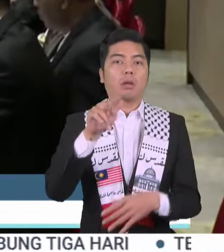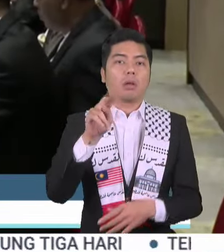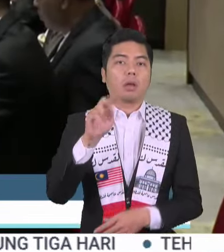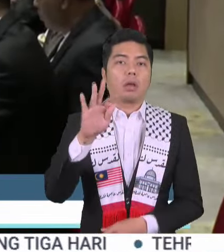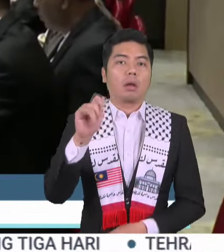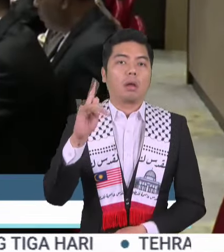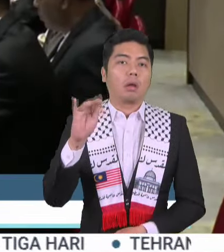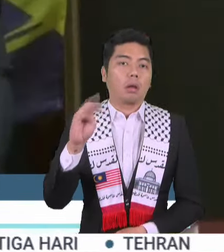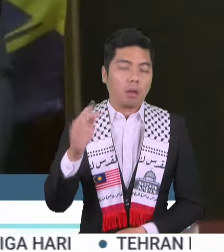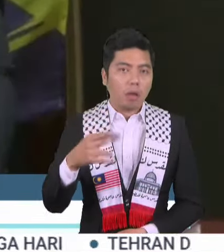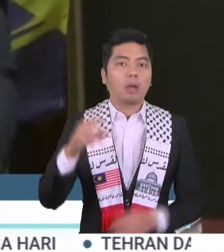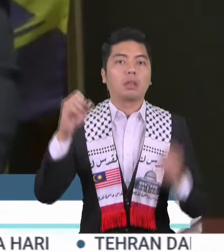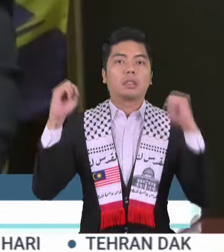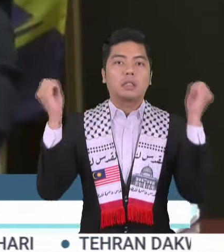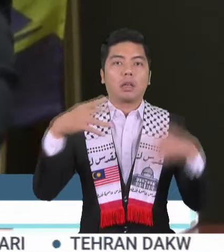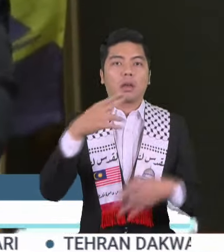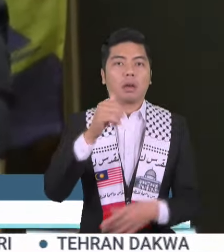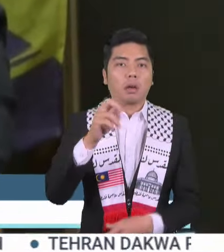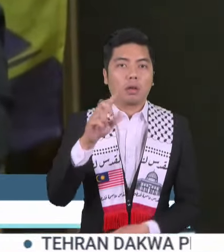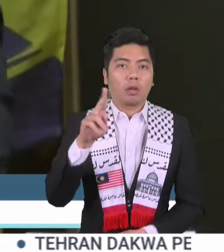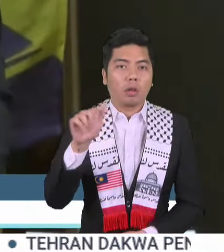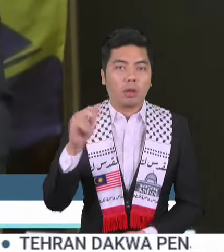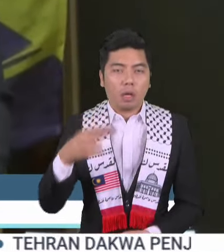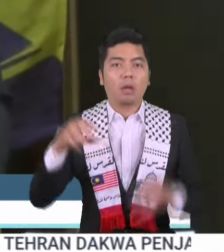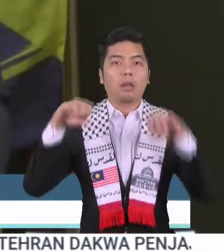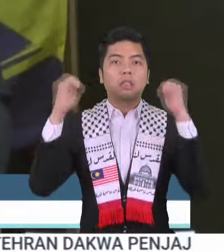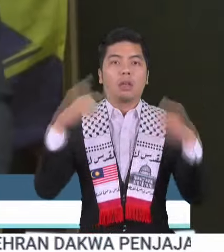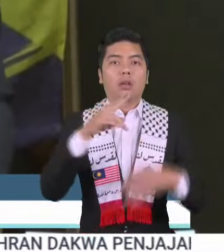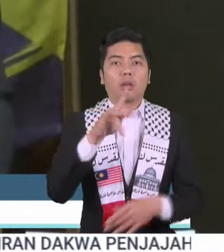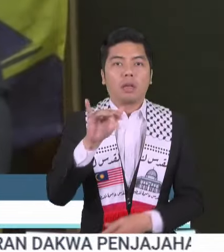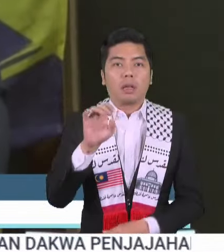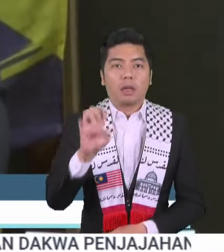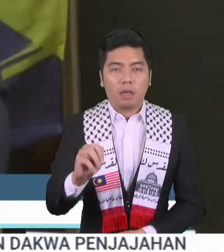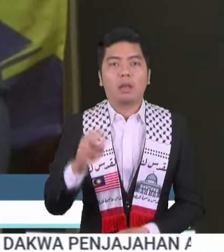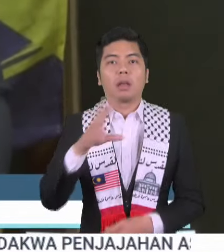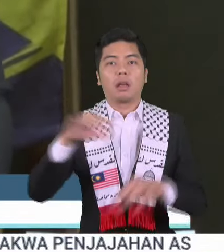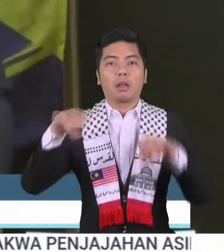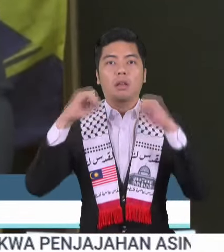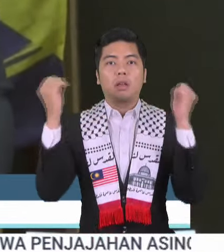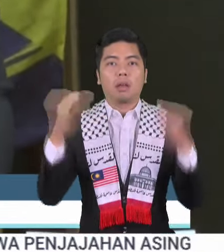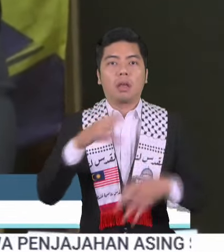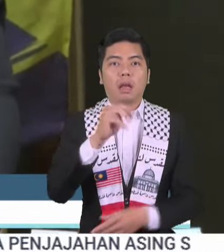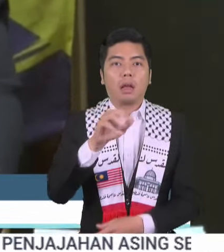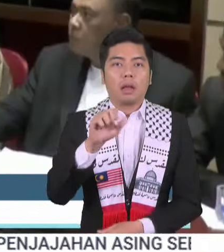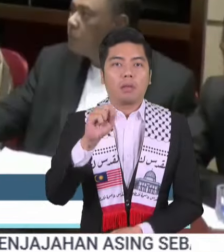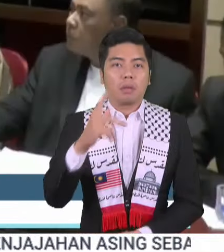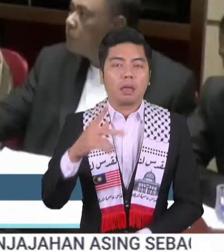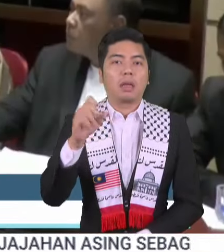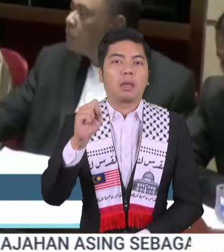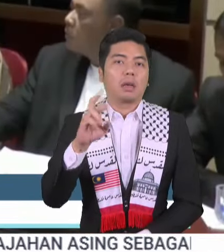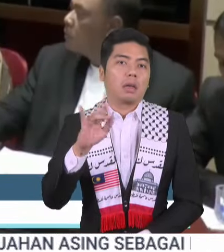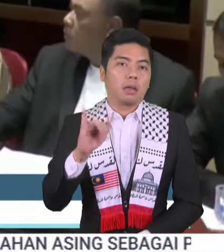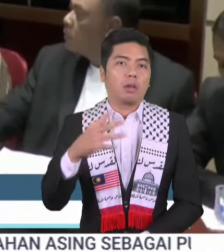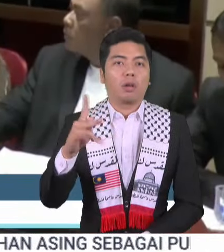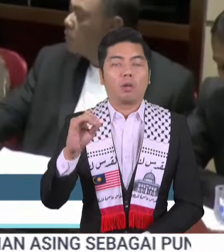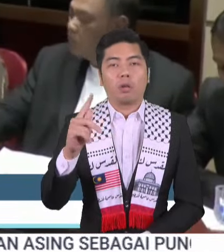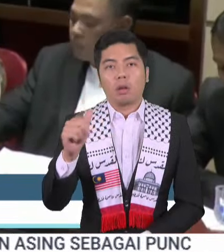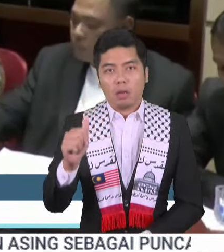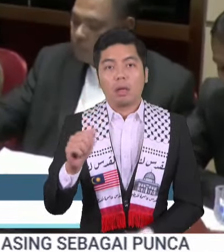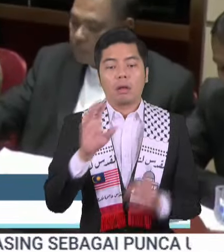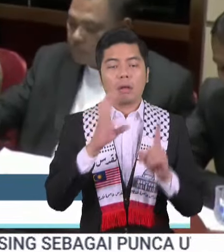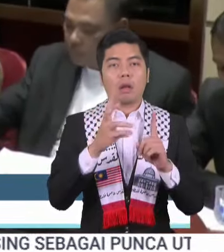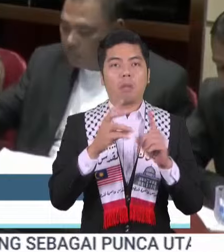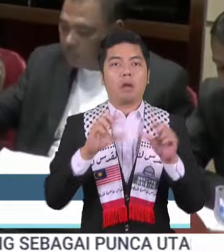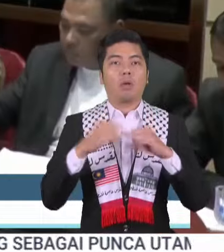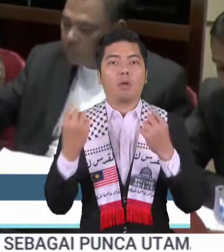Fatimah, Stadium Hang Tuah dan Stadium UTM, Stadium Mini Sekolah Sukan Negeri SMK Seri Kota. 16 pasukan akan